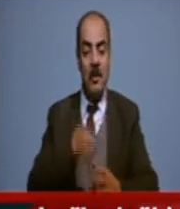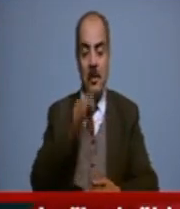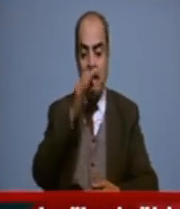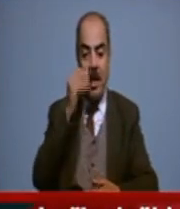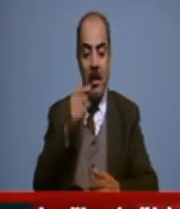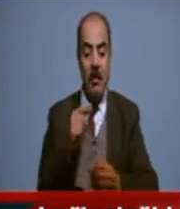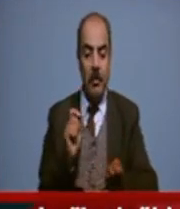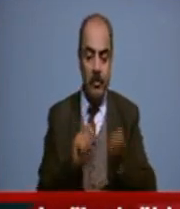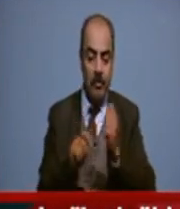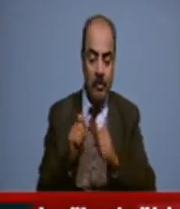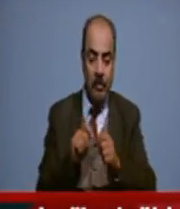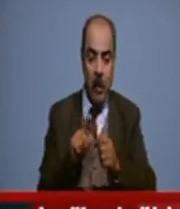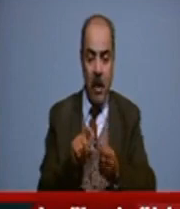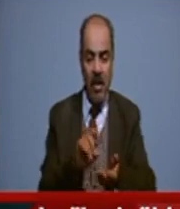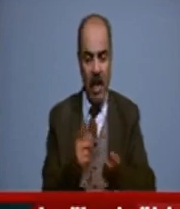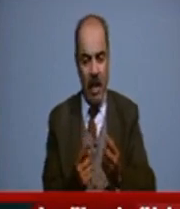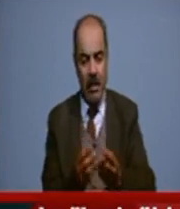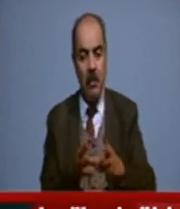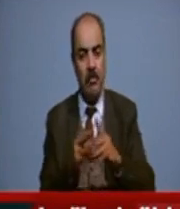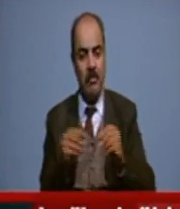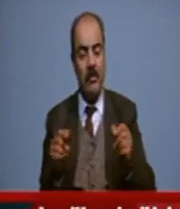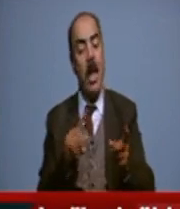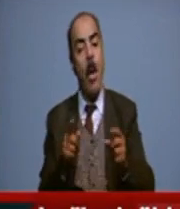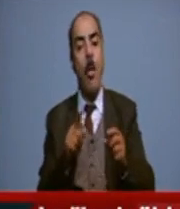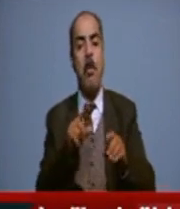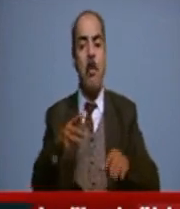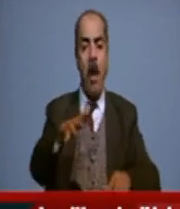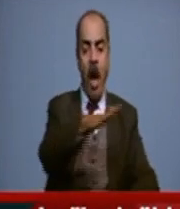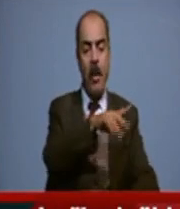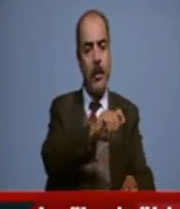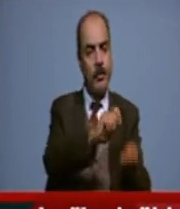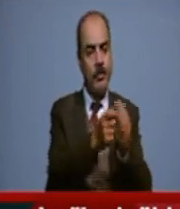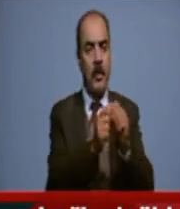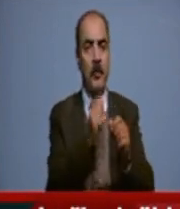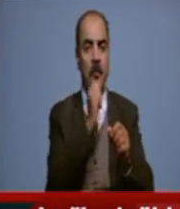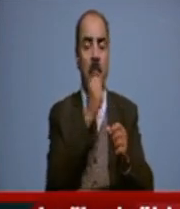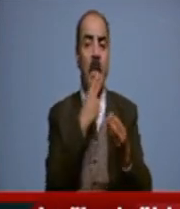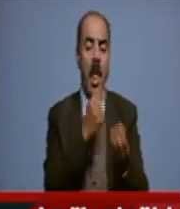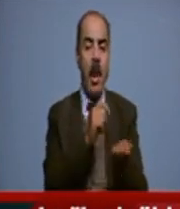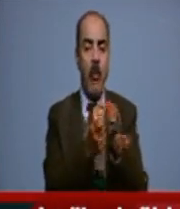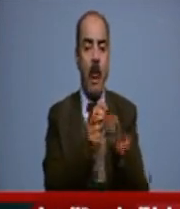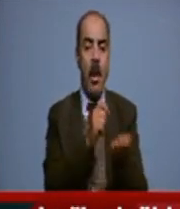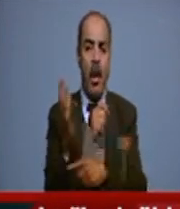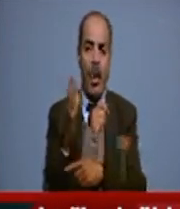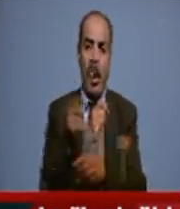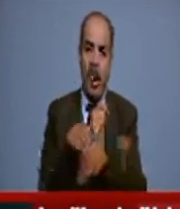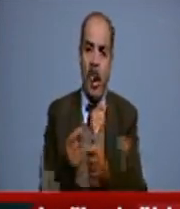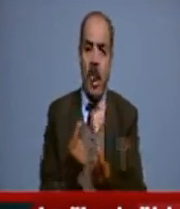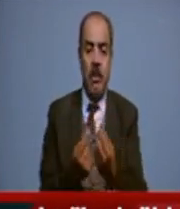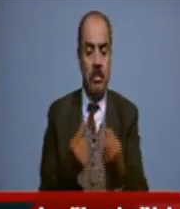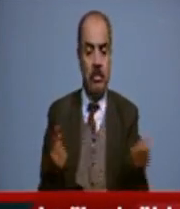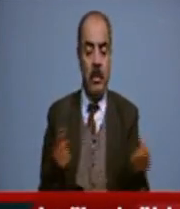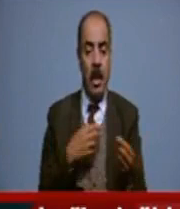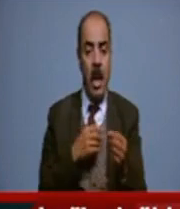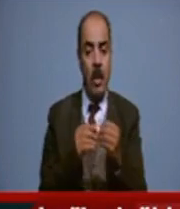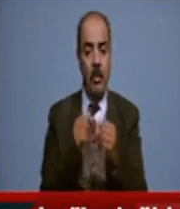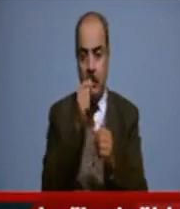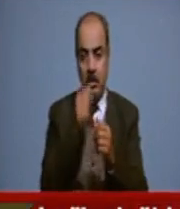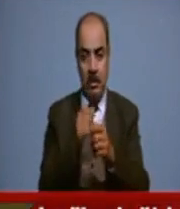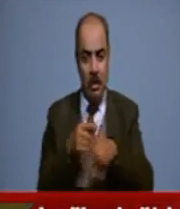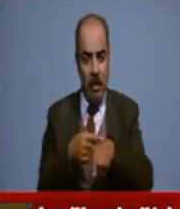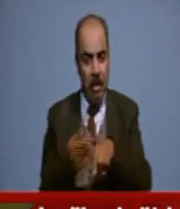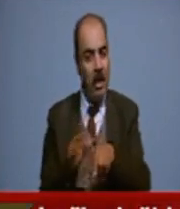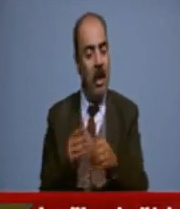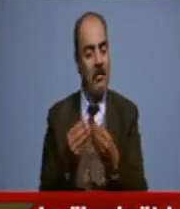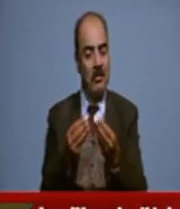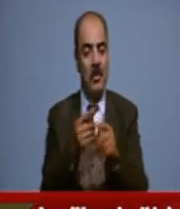وإعادة التدوير او حتى من تحلية مياه البحر على البحر المتوسط والبحر الأحمر. لن أطيل عليكم، اسمحوا لي ان انا ارحب